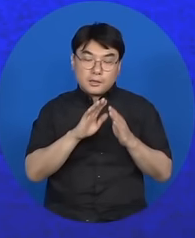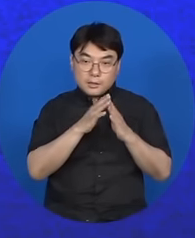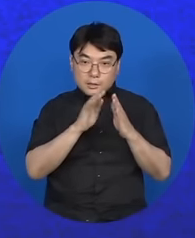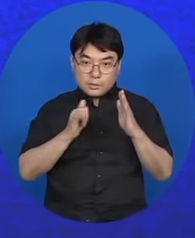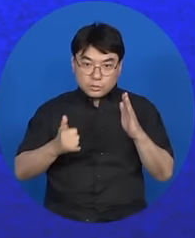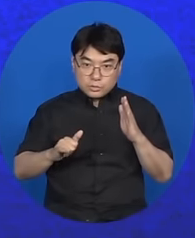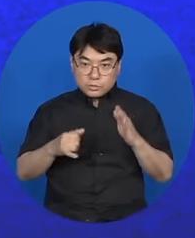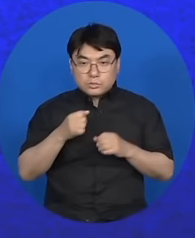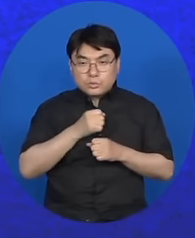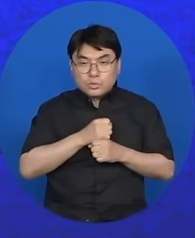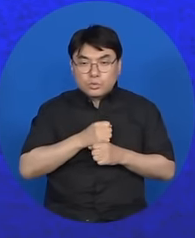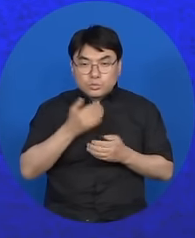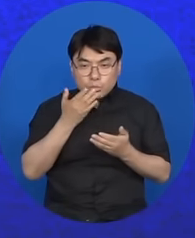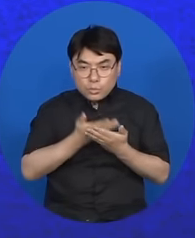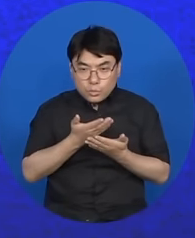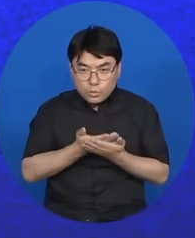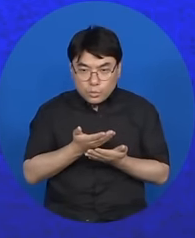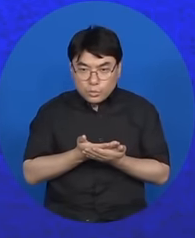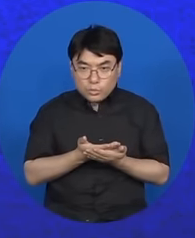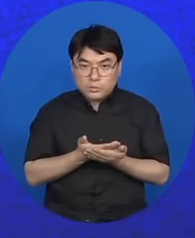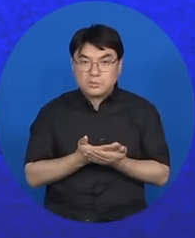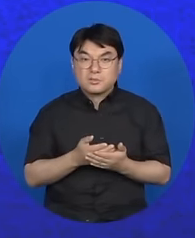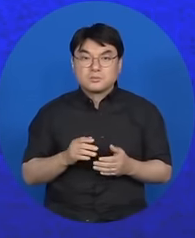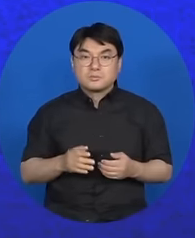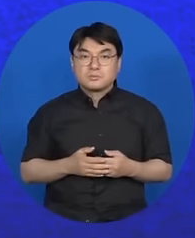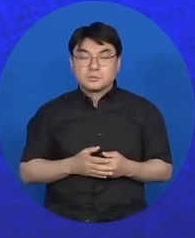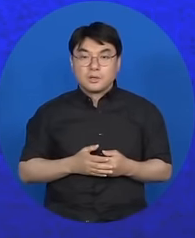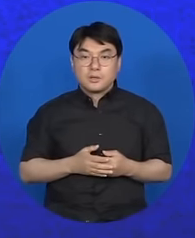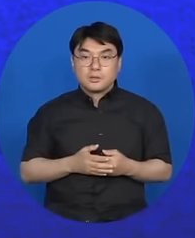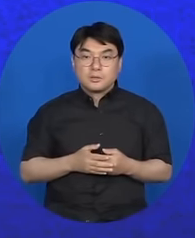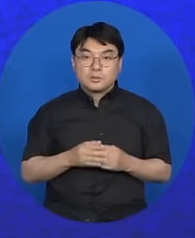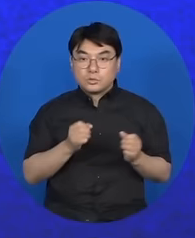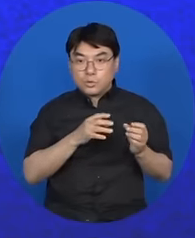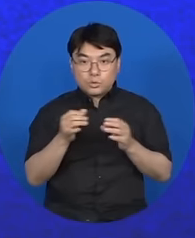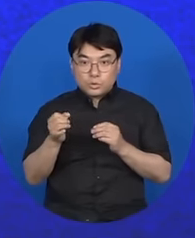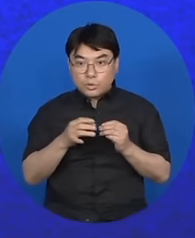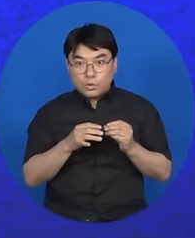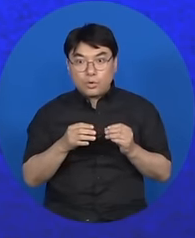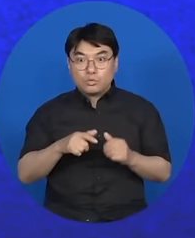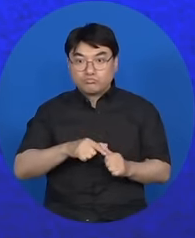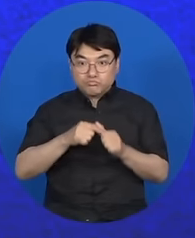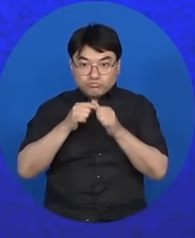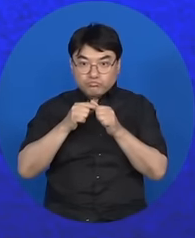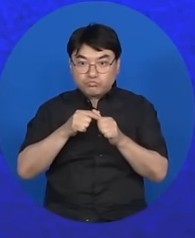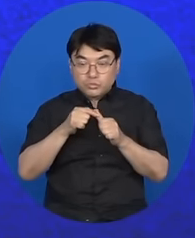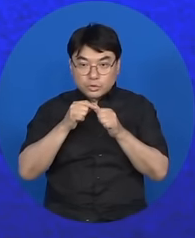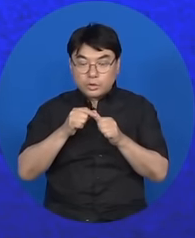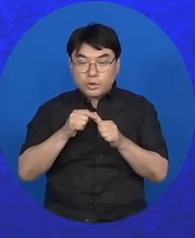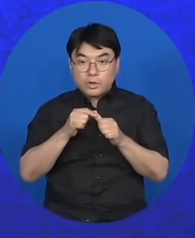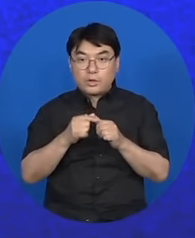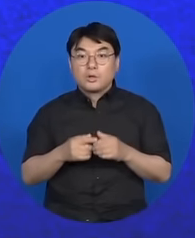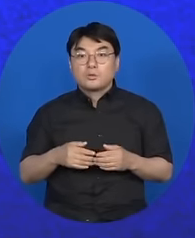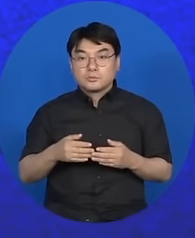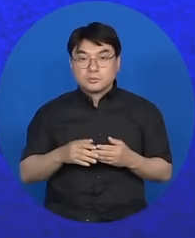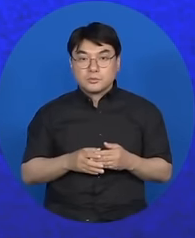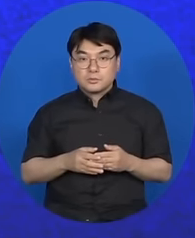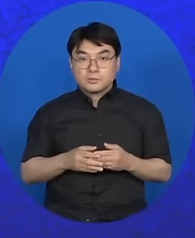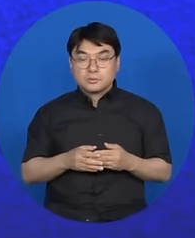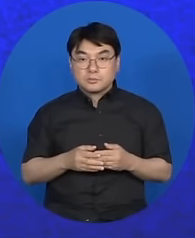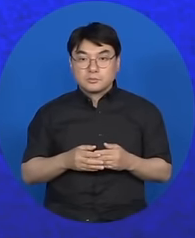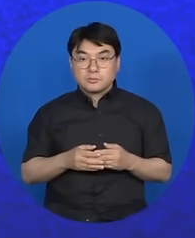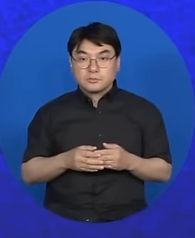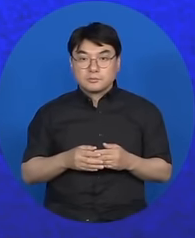구해주고 있으니까 너희도 나중에 나를 구해줘야 돼. 이게 지금 딜이 되고 있는 거죠. 만약에 안 걸렸으면 이런 딜을 할 수